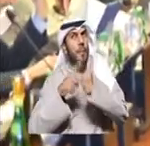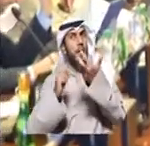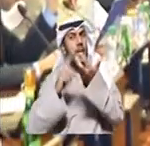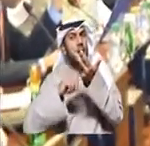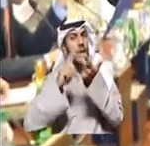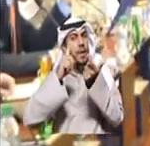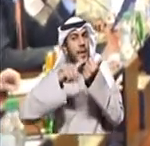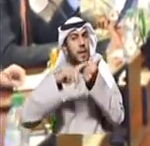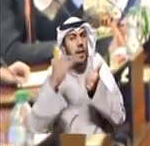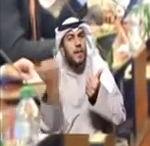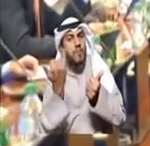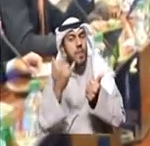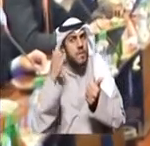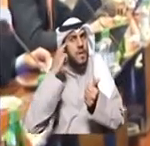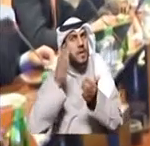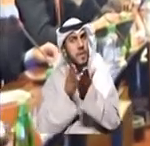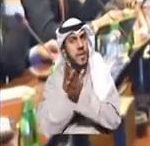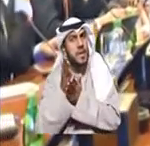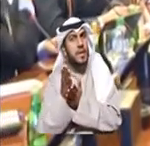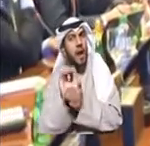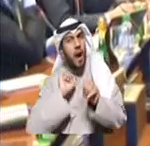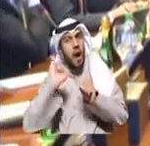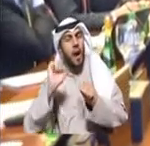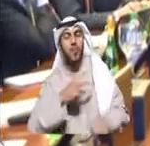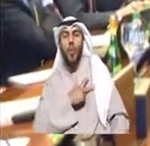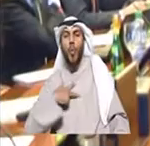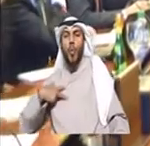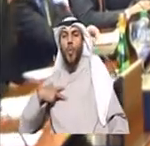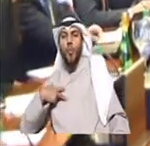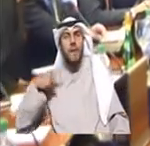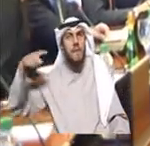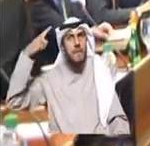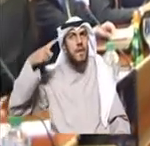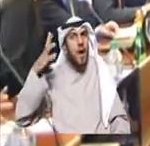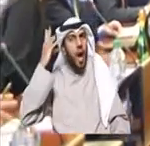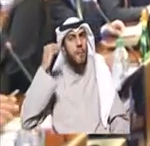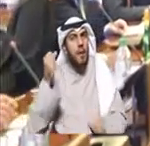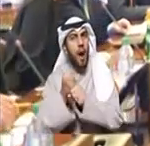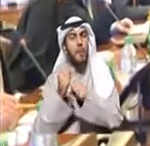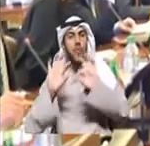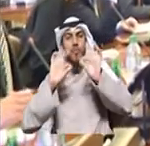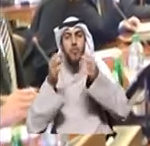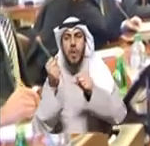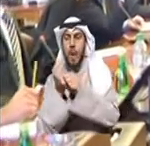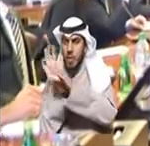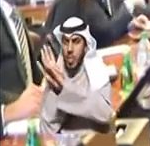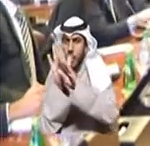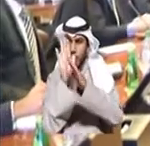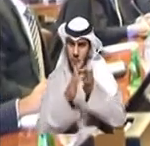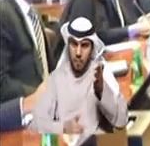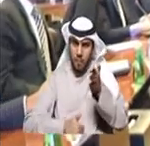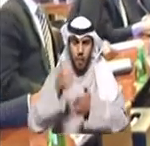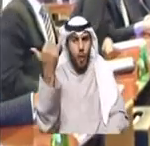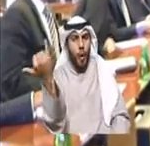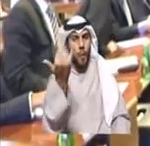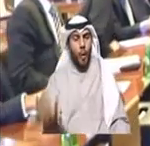اتخاذها لتعزيز المسار الإصلاحي الذي تتخذه الحكومة وتفعيل دور المجتمع المدني والأهلي. البيان